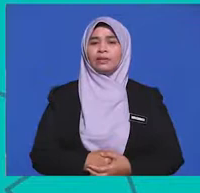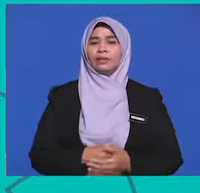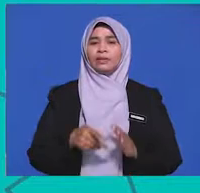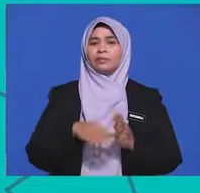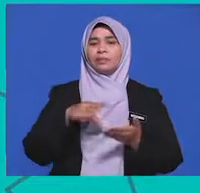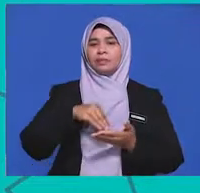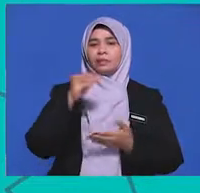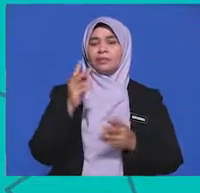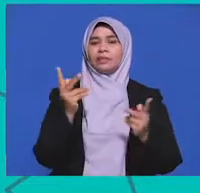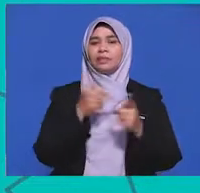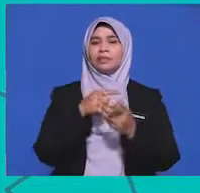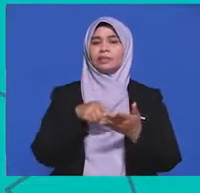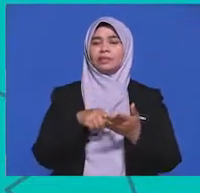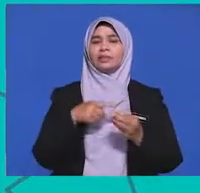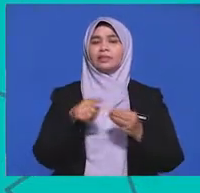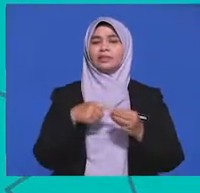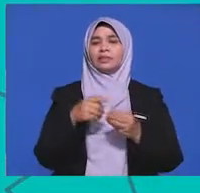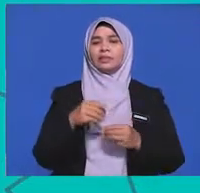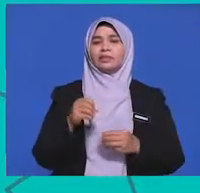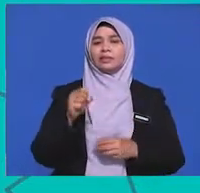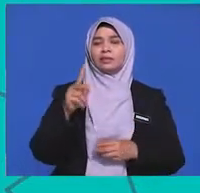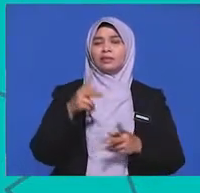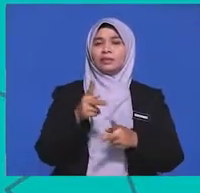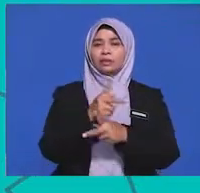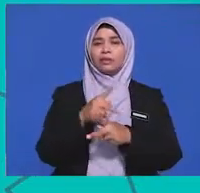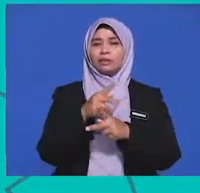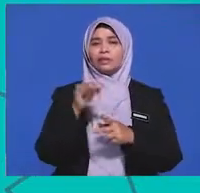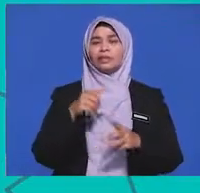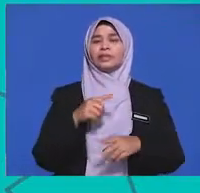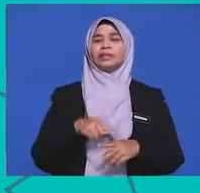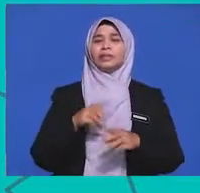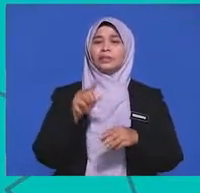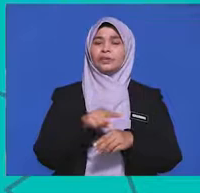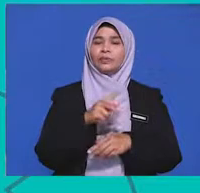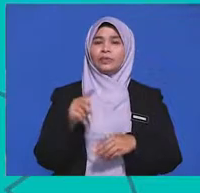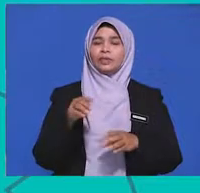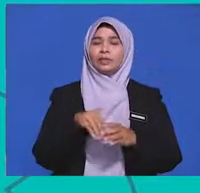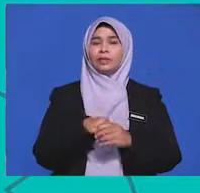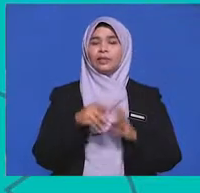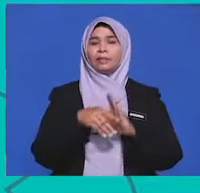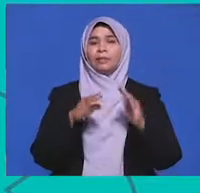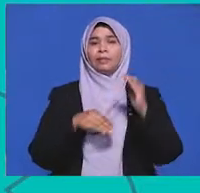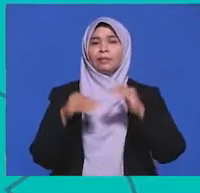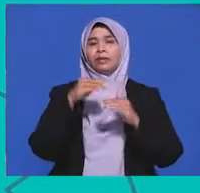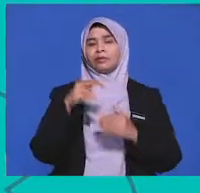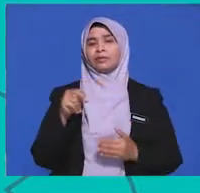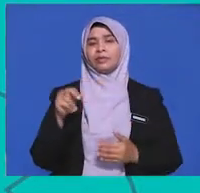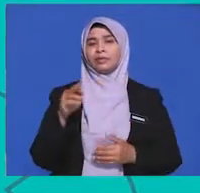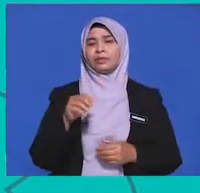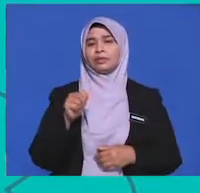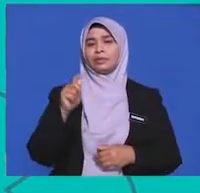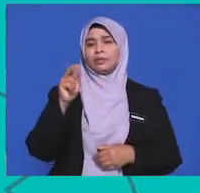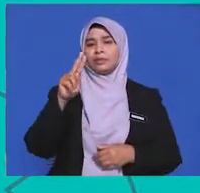Pembelajaran kali ini adalah berkaitan dengan struktur kawalan yang digunakan dalam pembangunan atur cara.